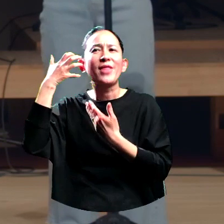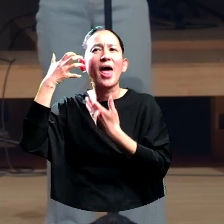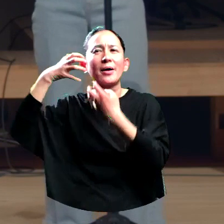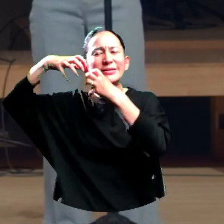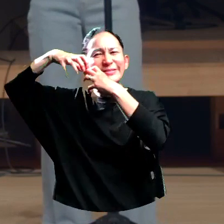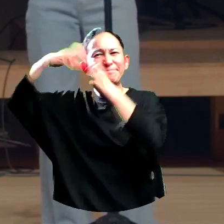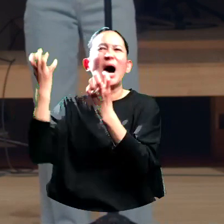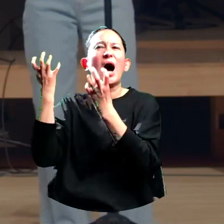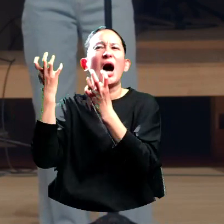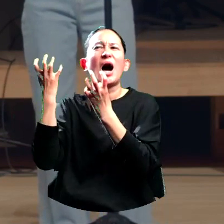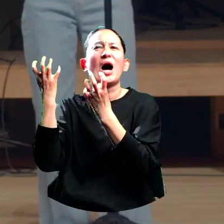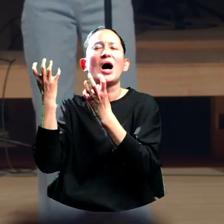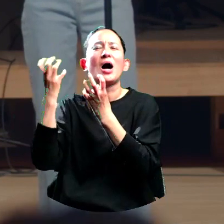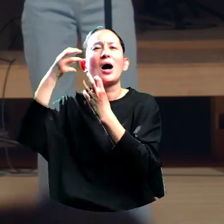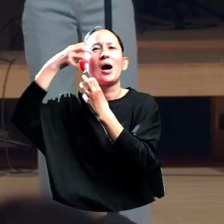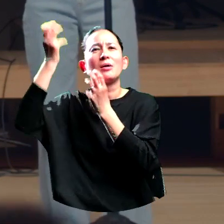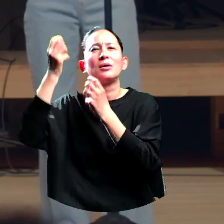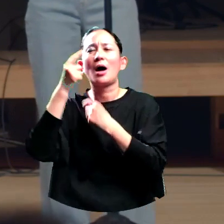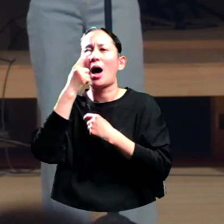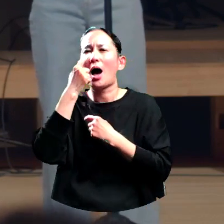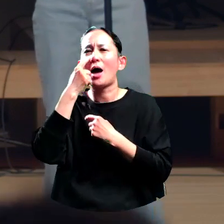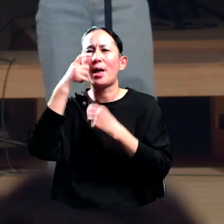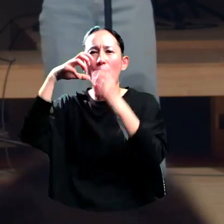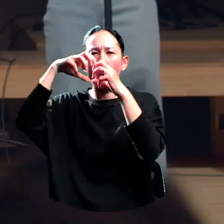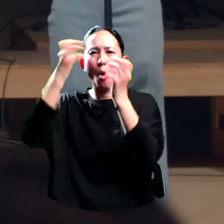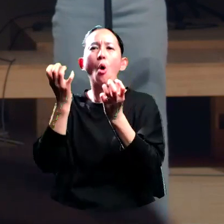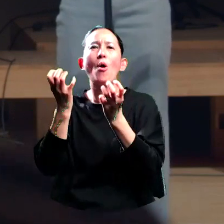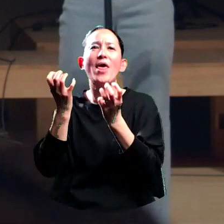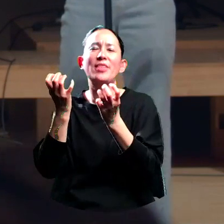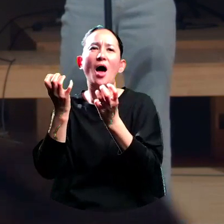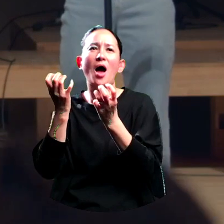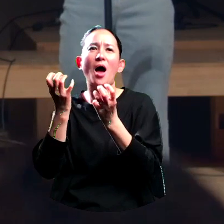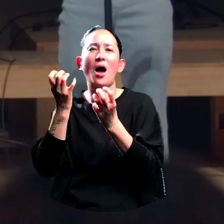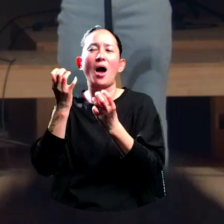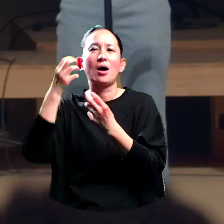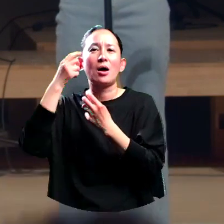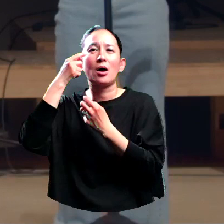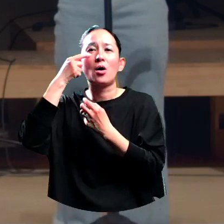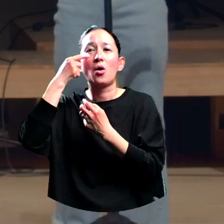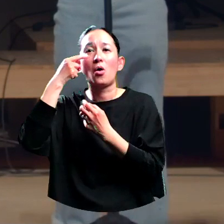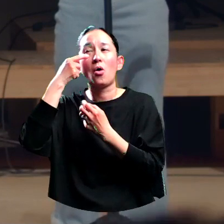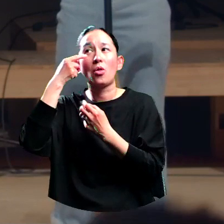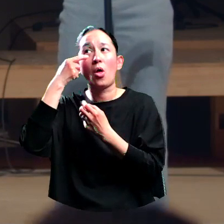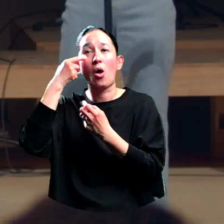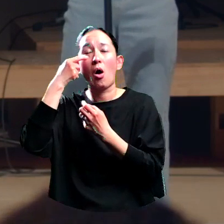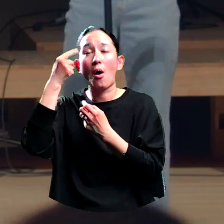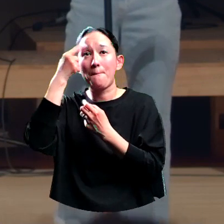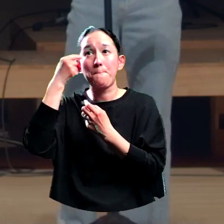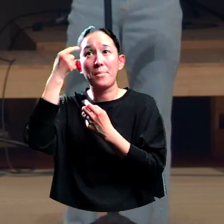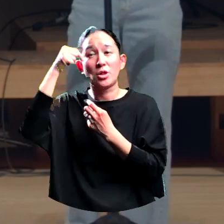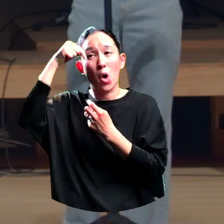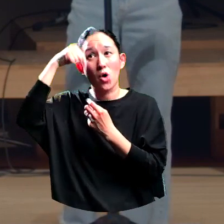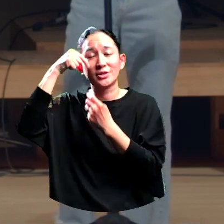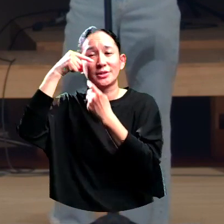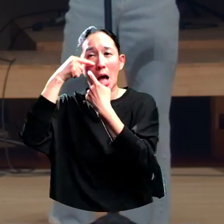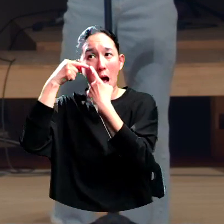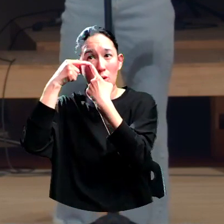face were shattered. 鼻の骨も折れました。 I also fractured my nose. 眼窩底骨折もしました。 And